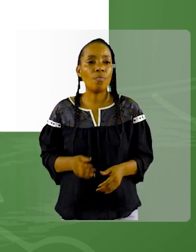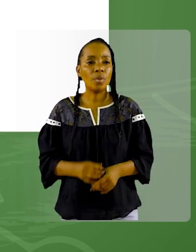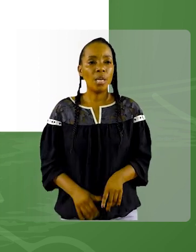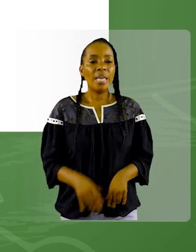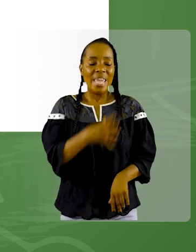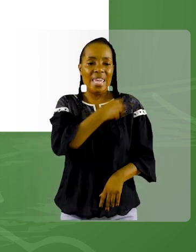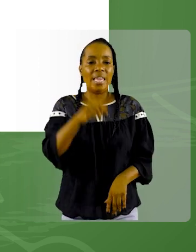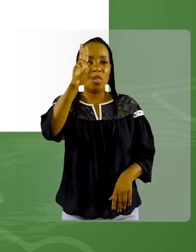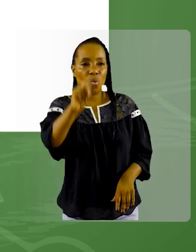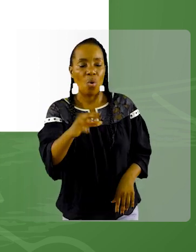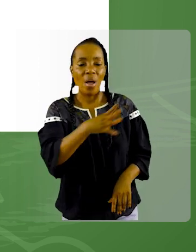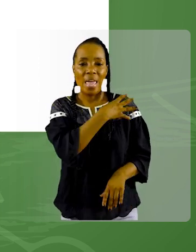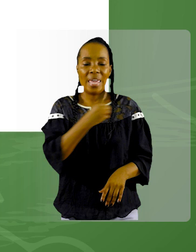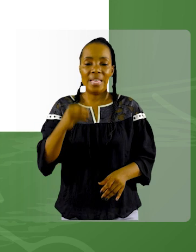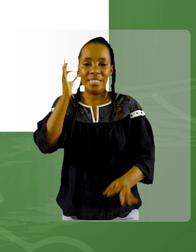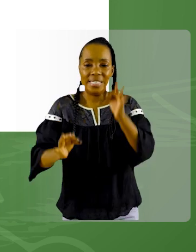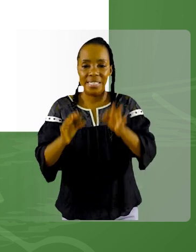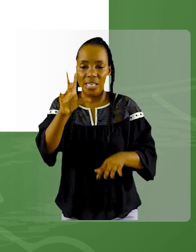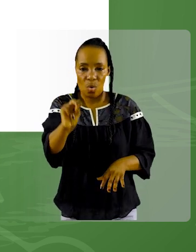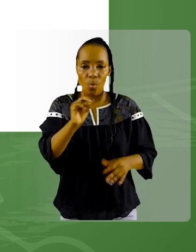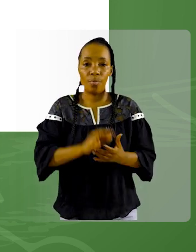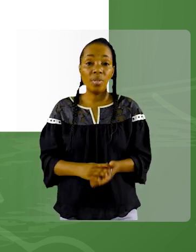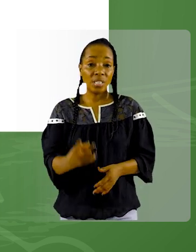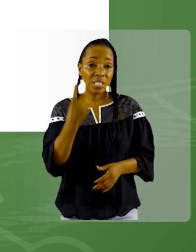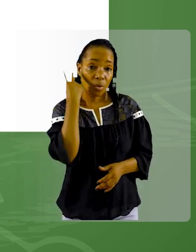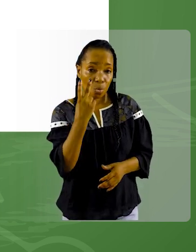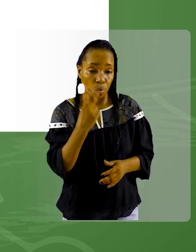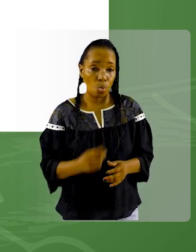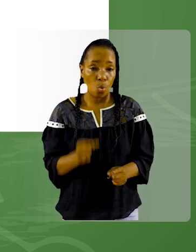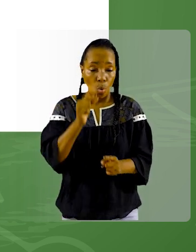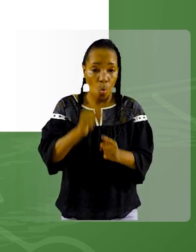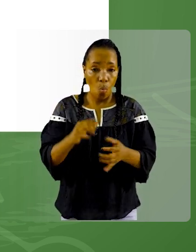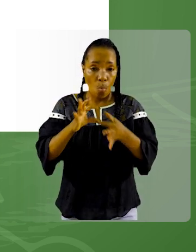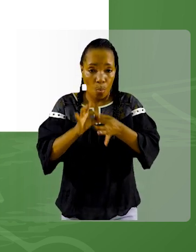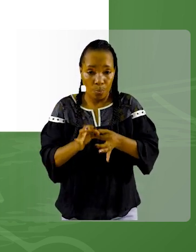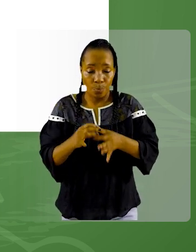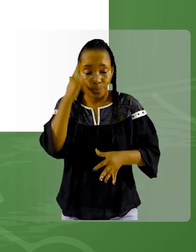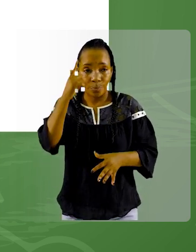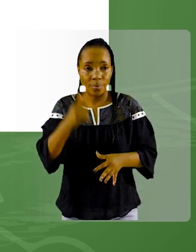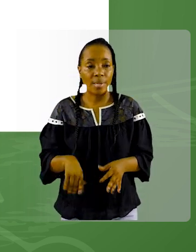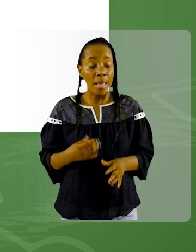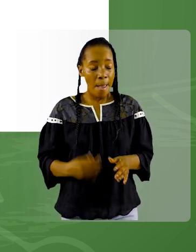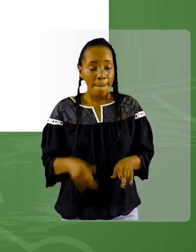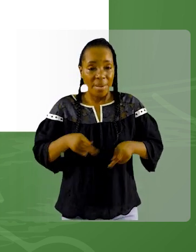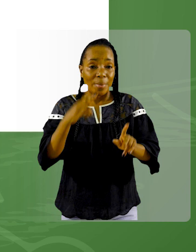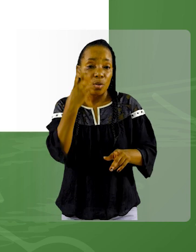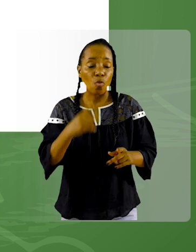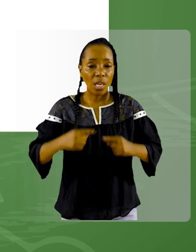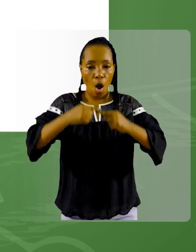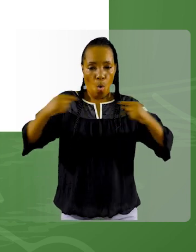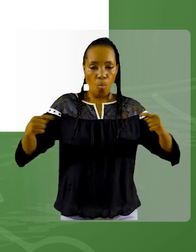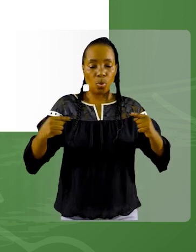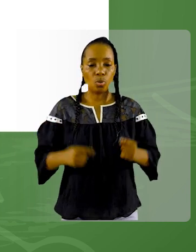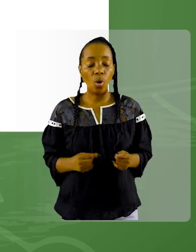sinon. Donc, ces deux connecteurs logiques-là permettent de voir qu'il y a une opposition entre la position de l'auteur et la